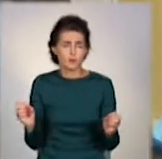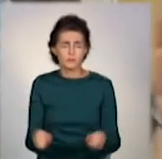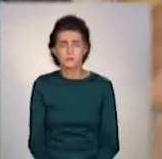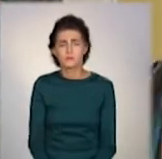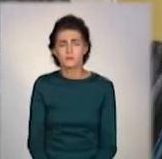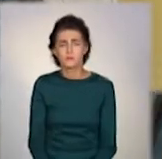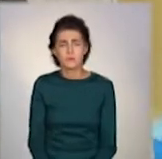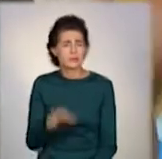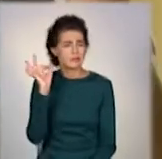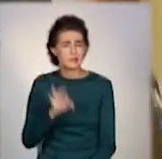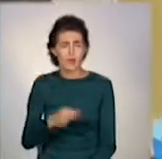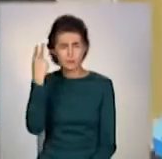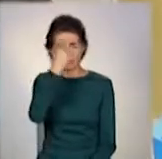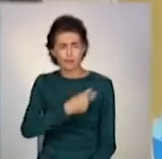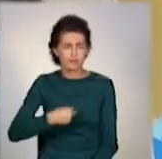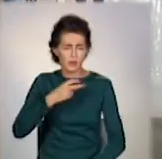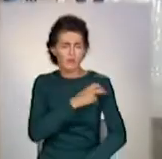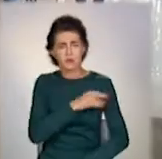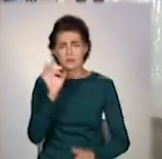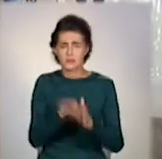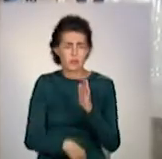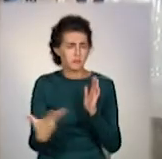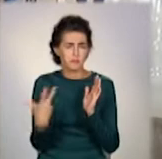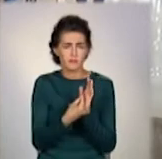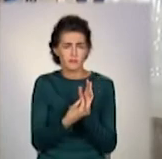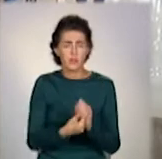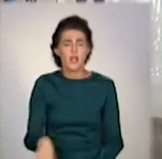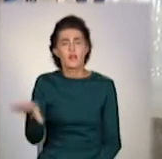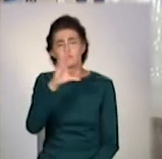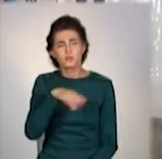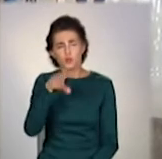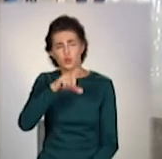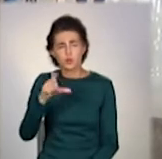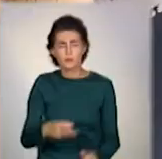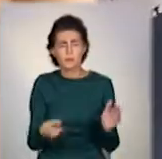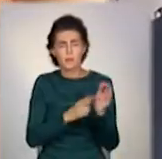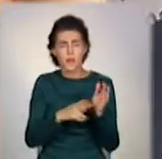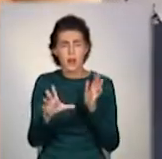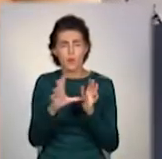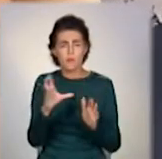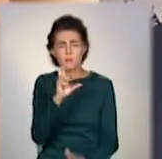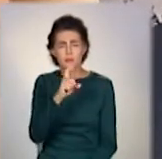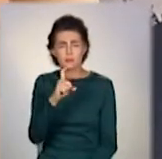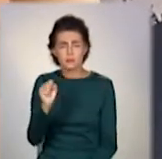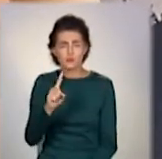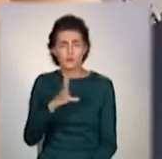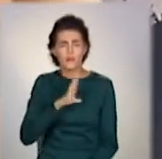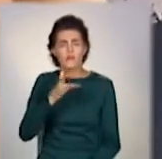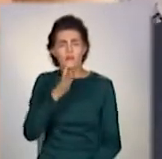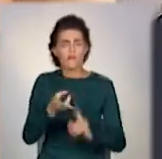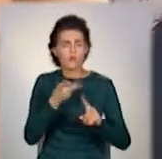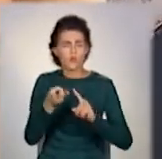І одразу осмотр врача, і одразу прививка. Усіх пацієнтів реєструють в електронній базі, аби згодом запросити на